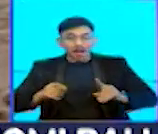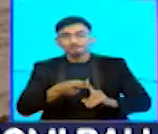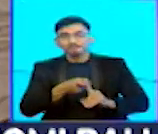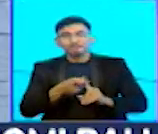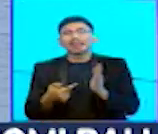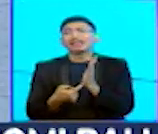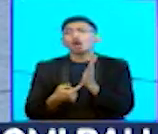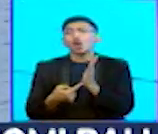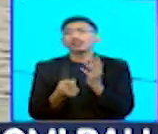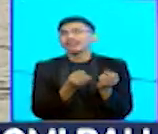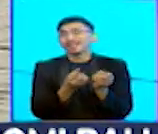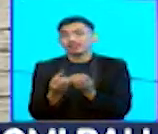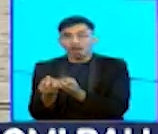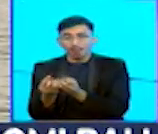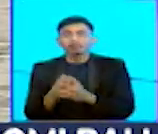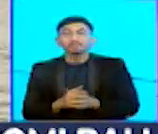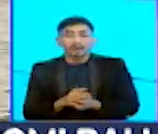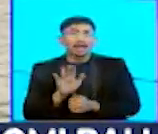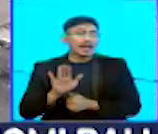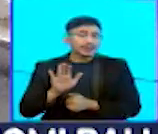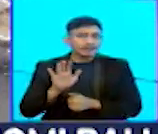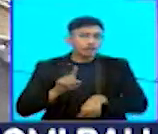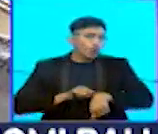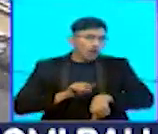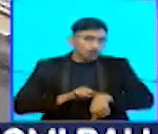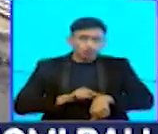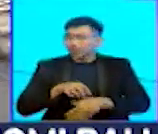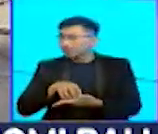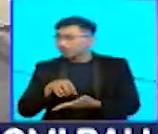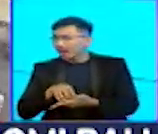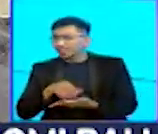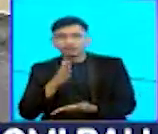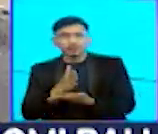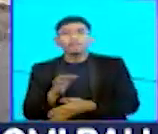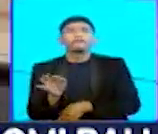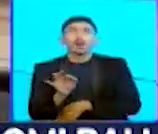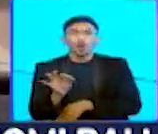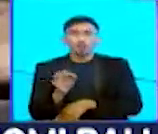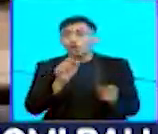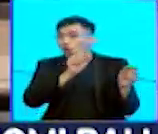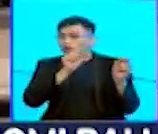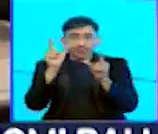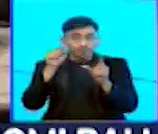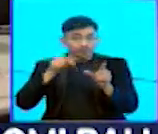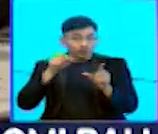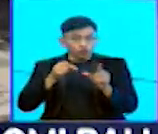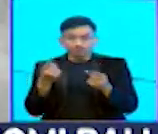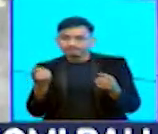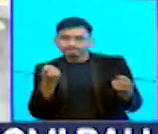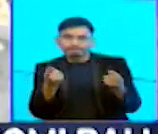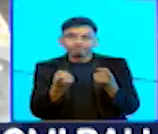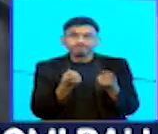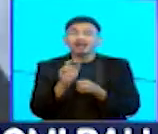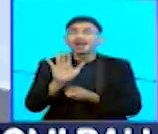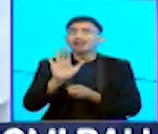digital, sehingga tidak terikat oleh waktu dan tempat. Konsep ini dapat menjadi daya tarik yang akan memperkuat program